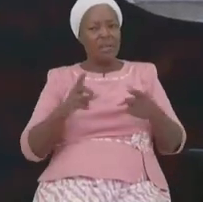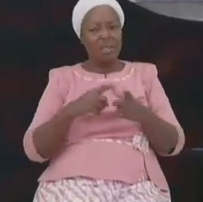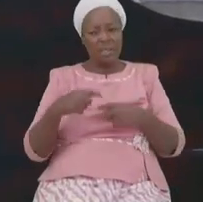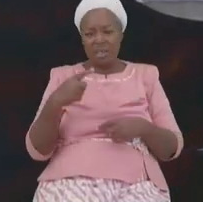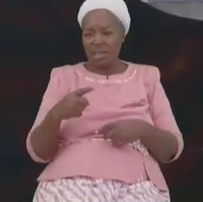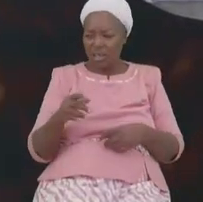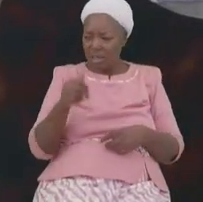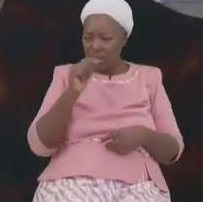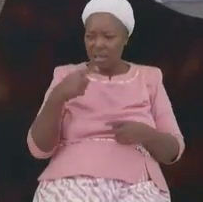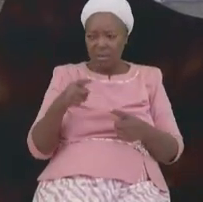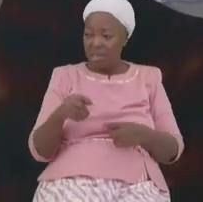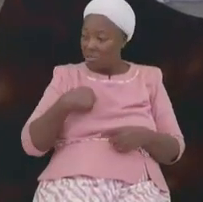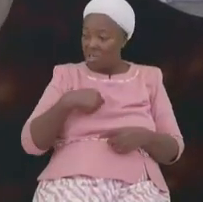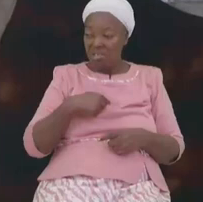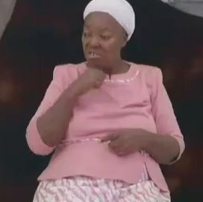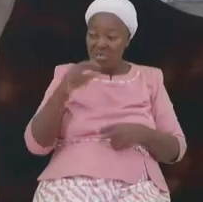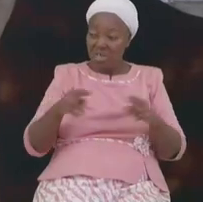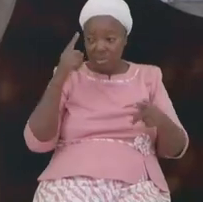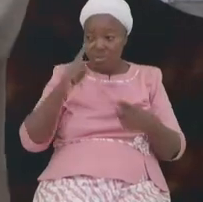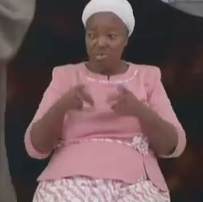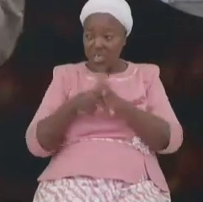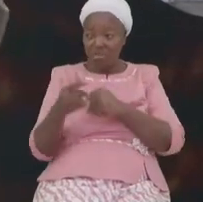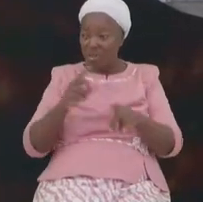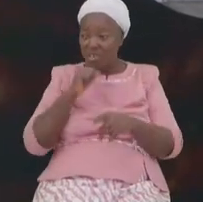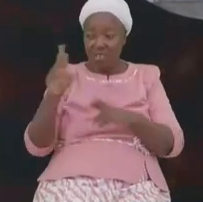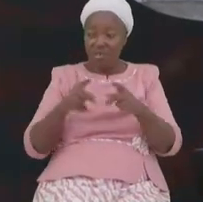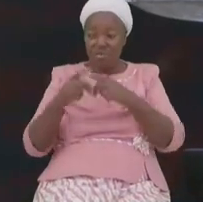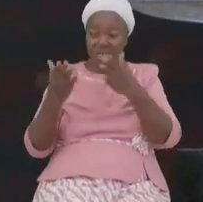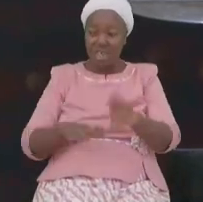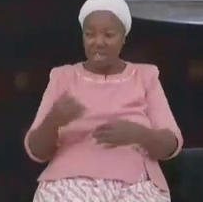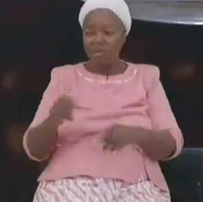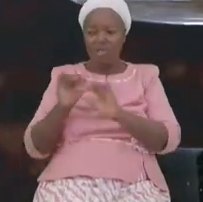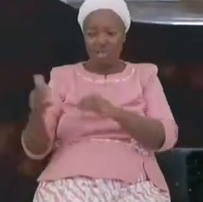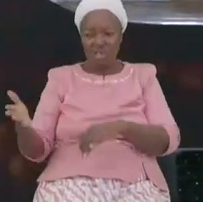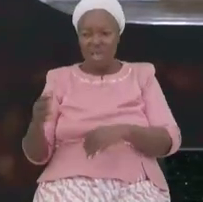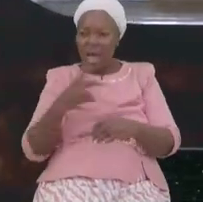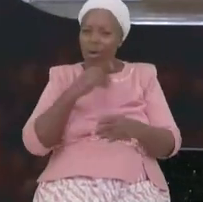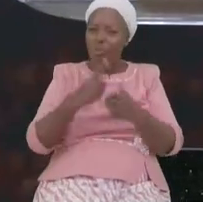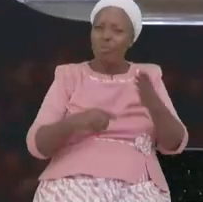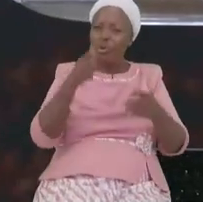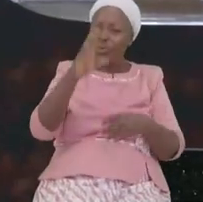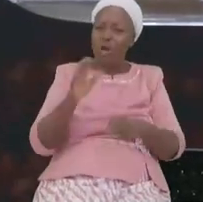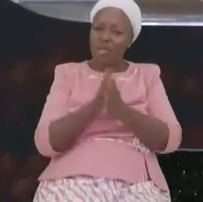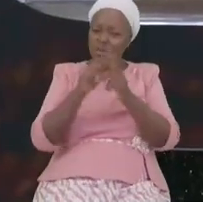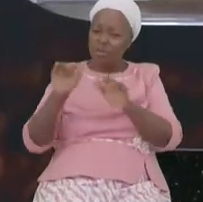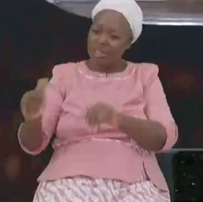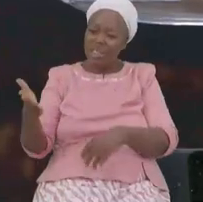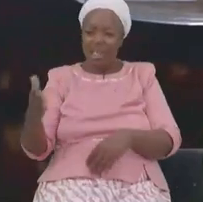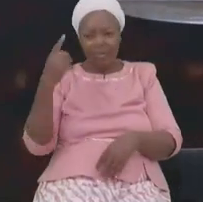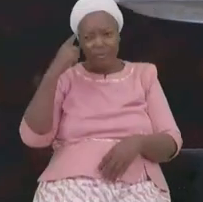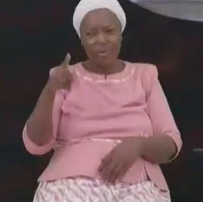t'amène pas à la maison maintenant, reste là-bas. Et ce qui t'a dit de rester là-bas pour faire la